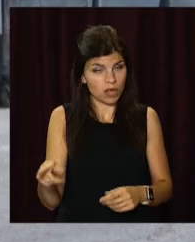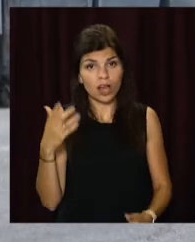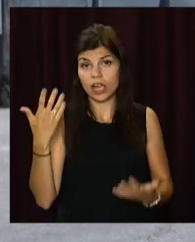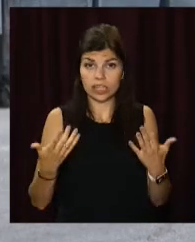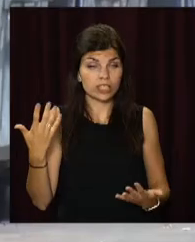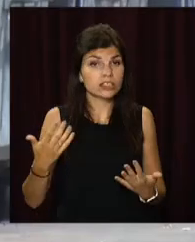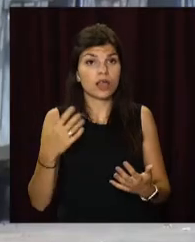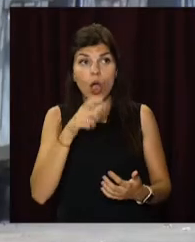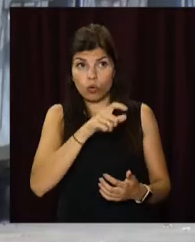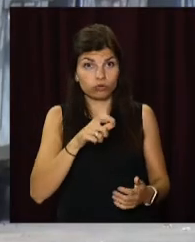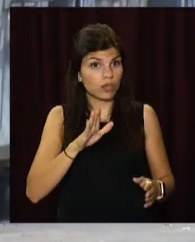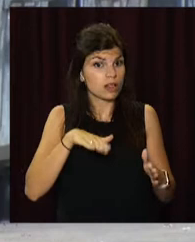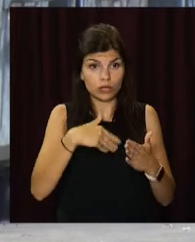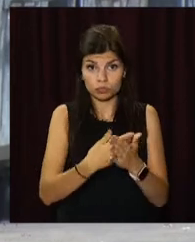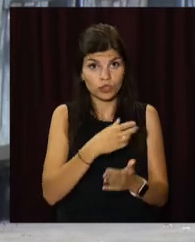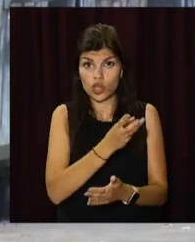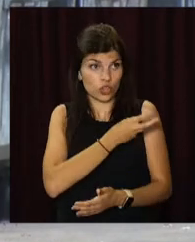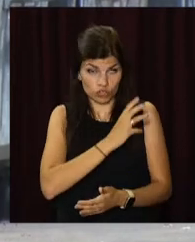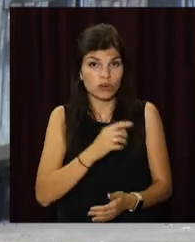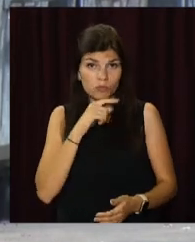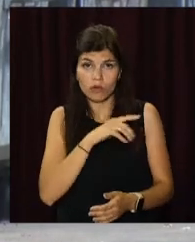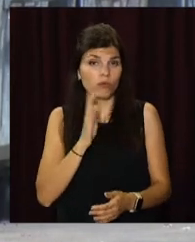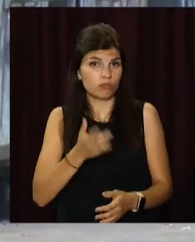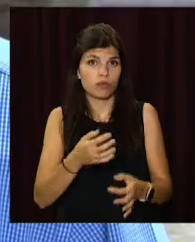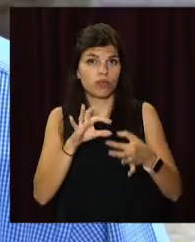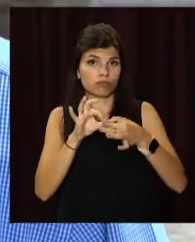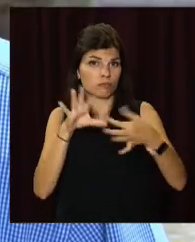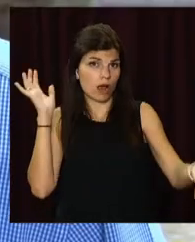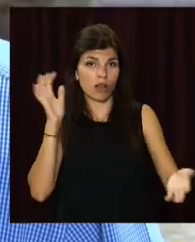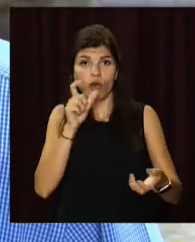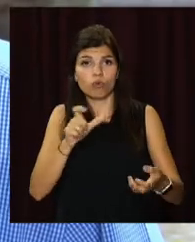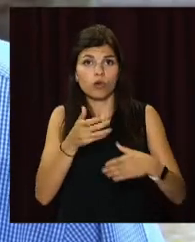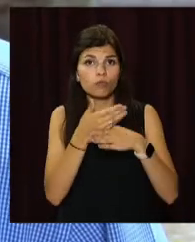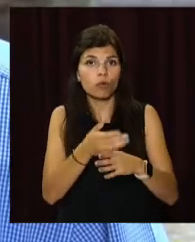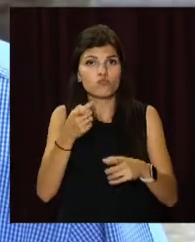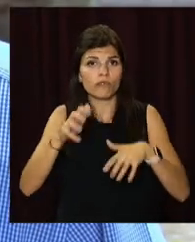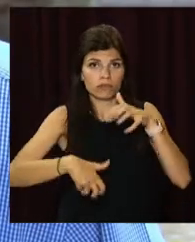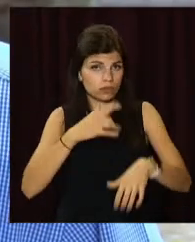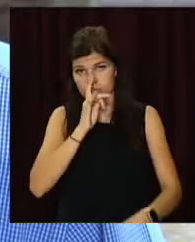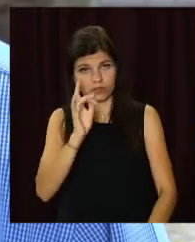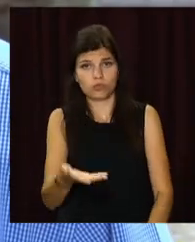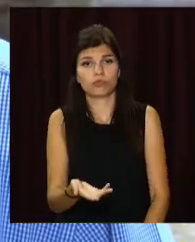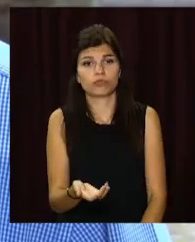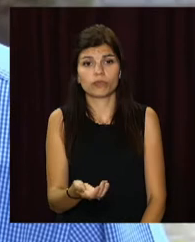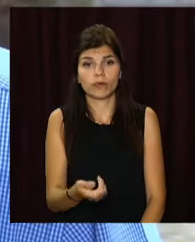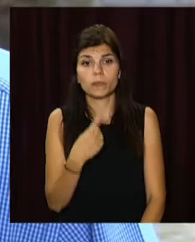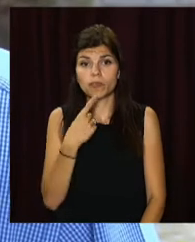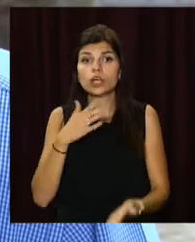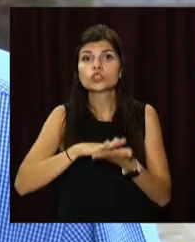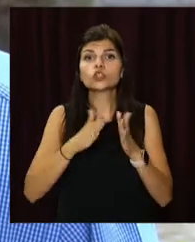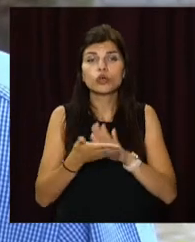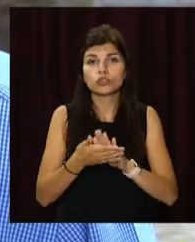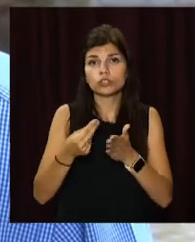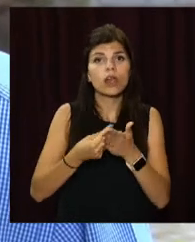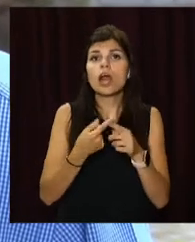і надалі, змушені будуть розірвати угоду на надання послуг. Заключение договора на вывоз мусора – это как бы не только право,